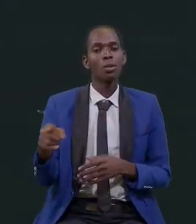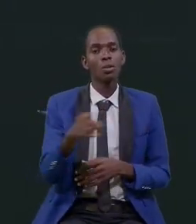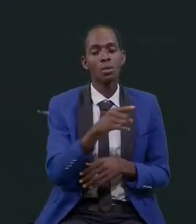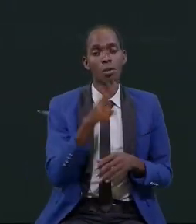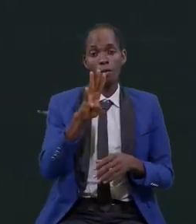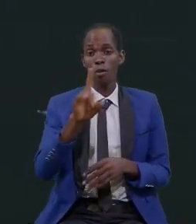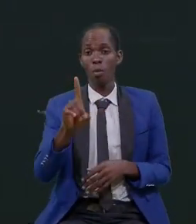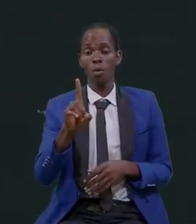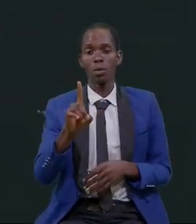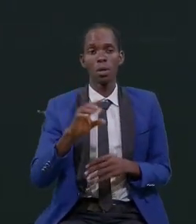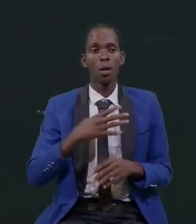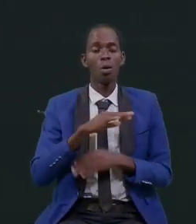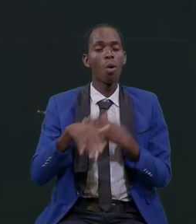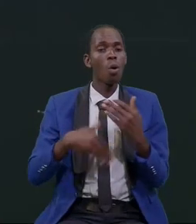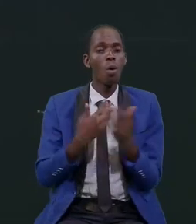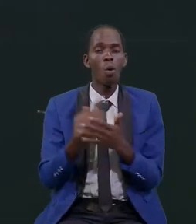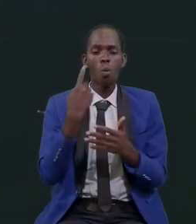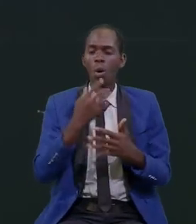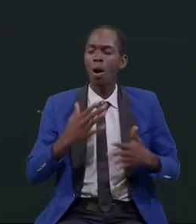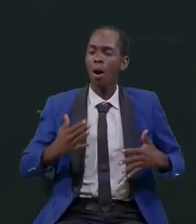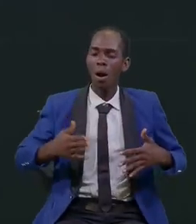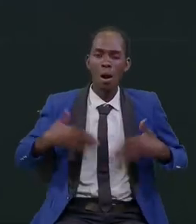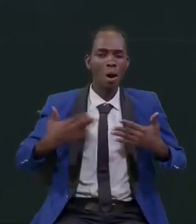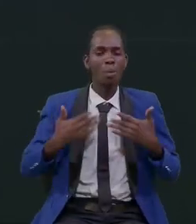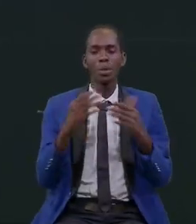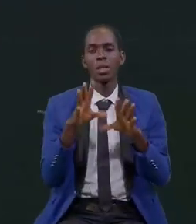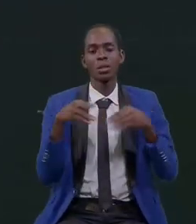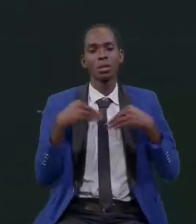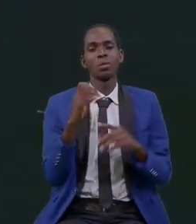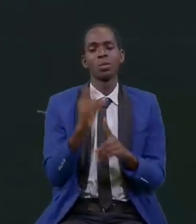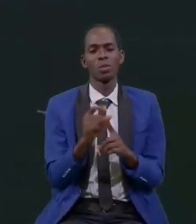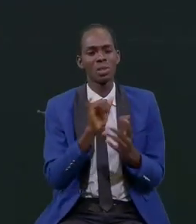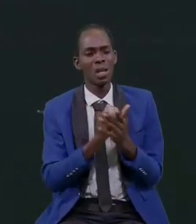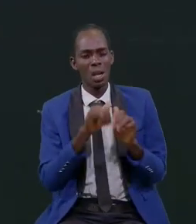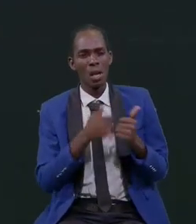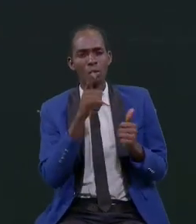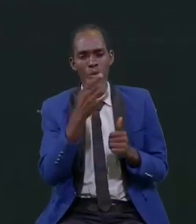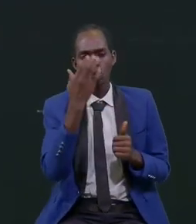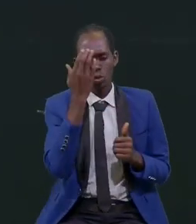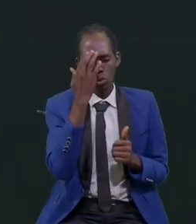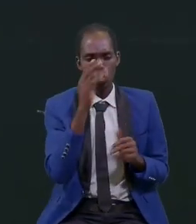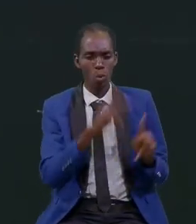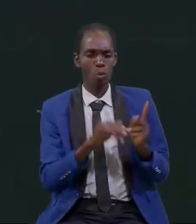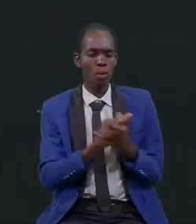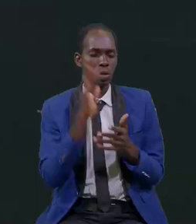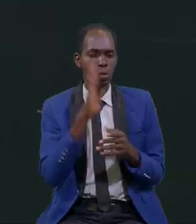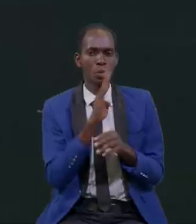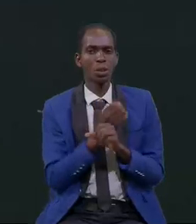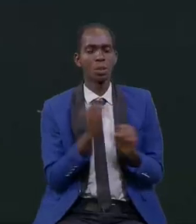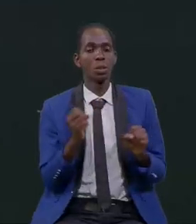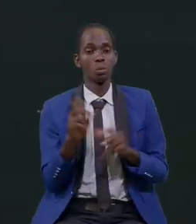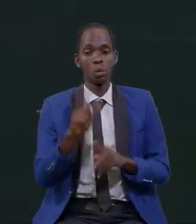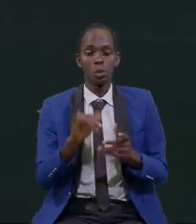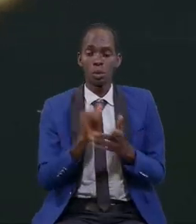avec joie, c'est en ce moment que vous savez, ceux qui sont détournés du péché, vous parlez de repentance, ils